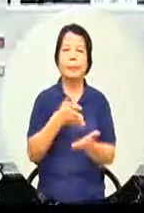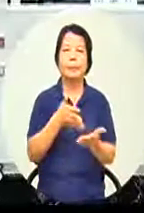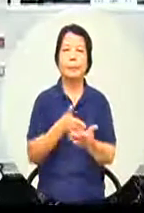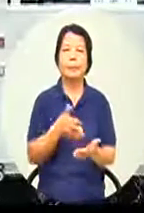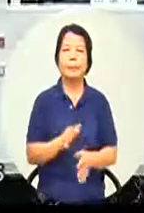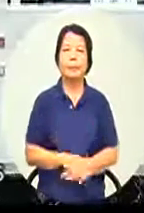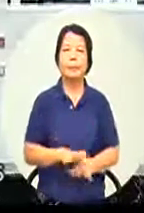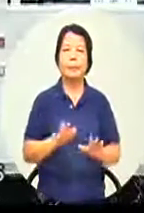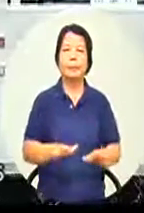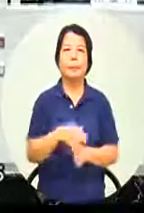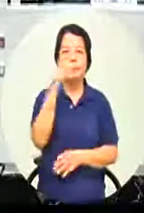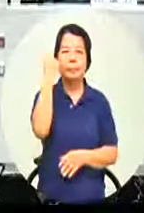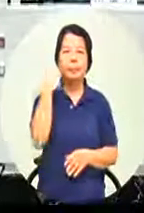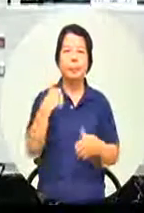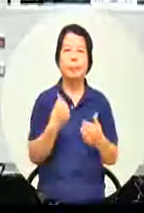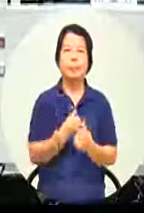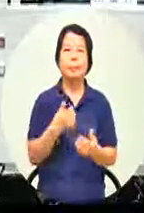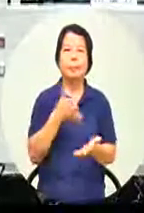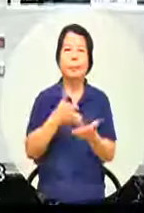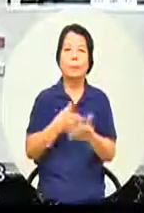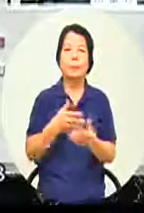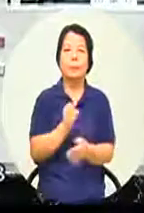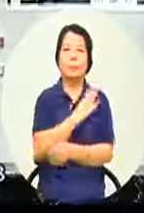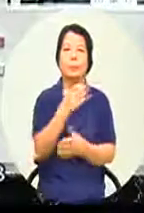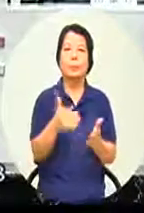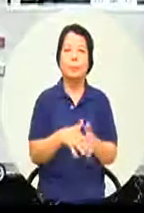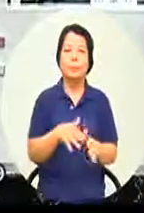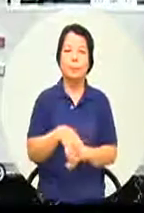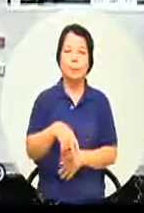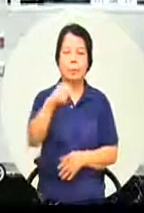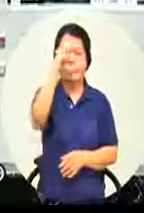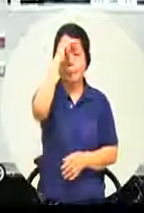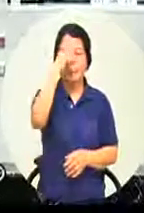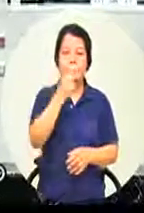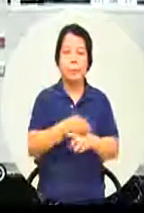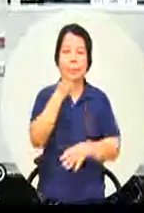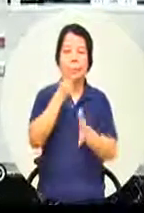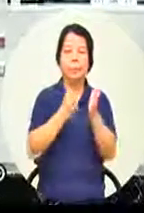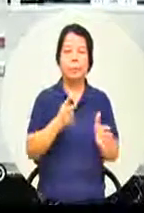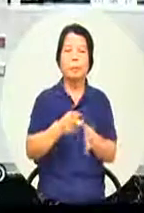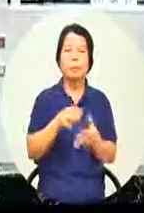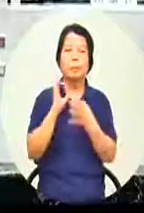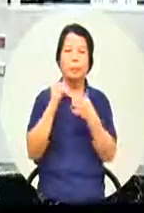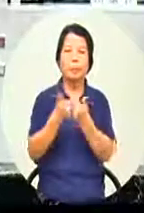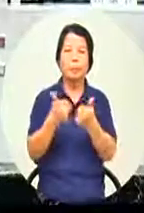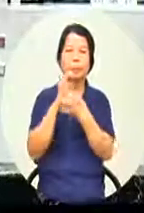那我们上午的质询到这边，下午2:30继续开会。